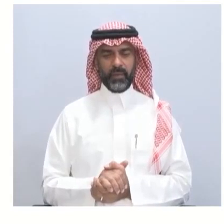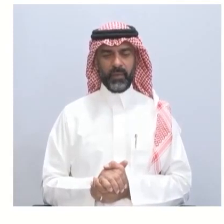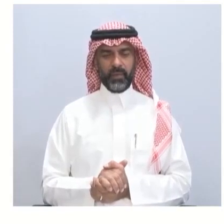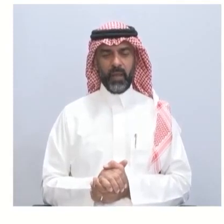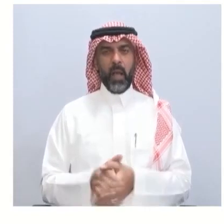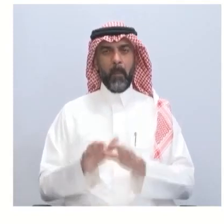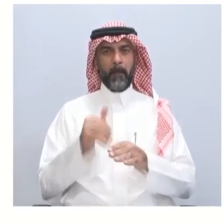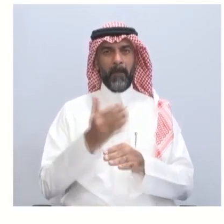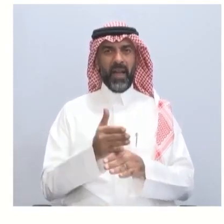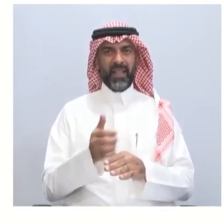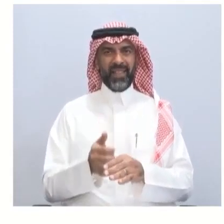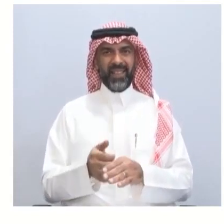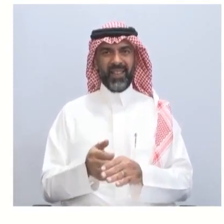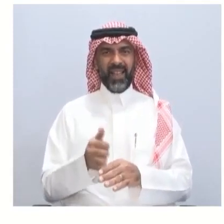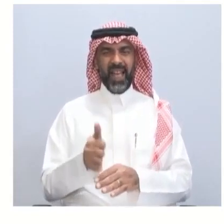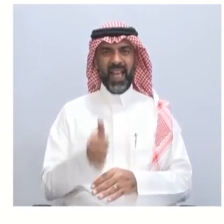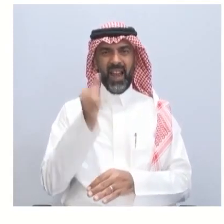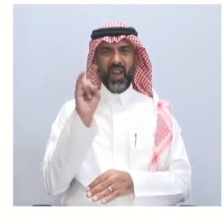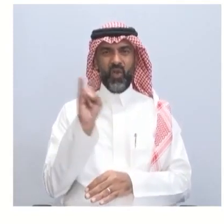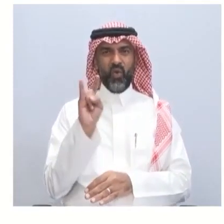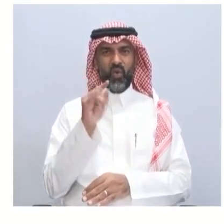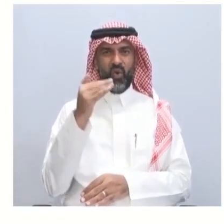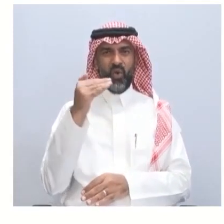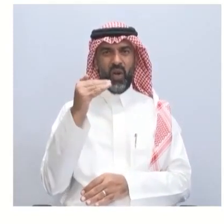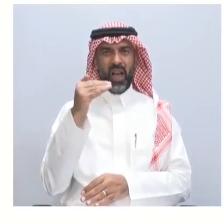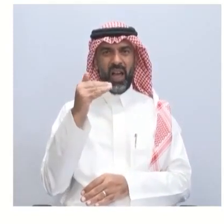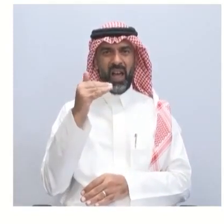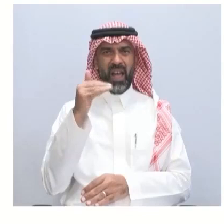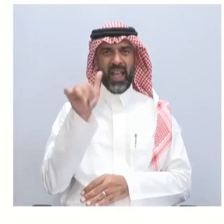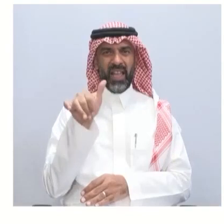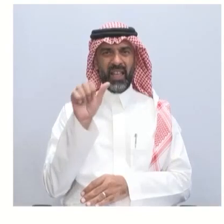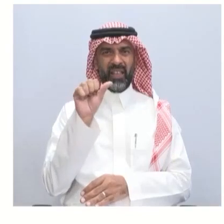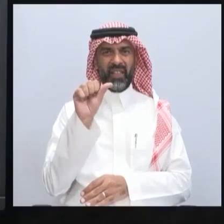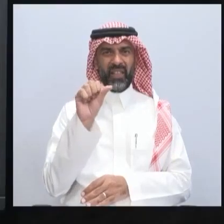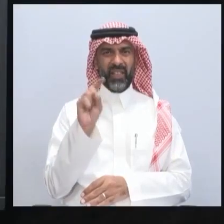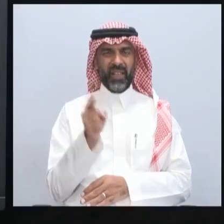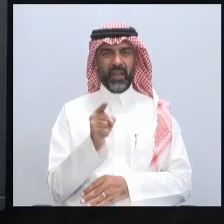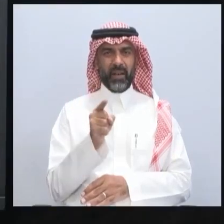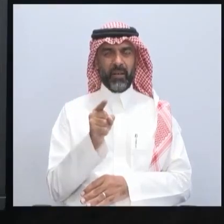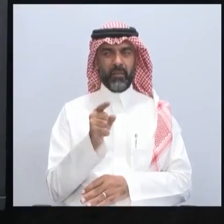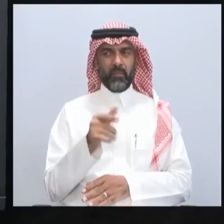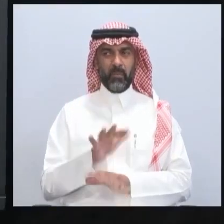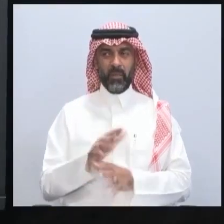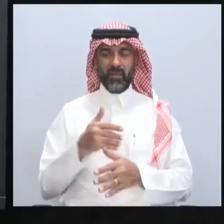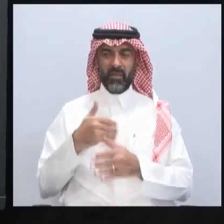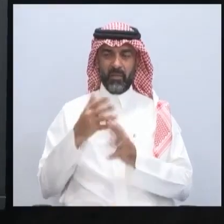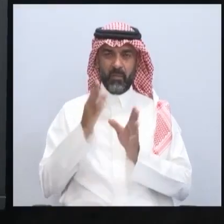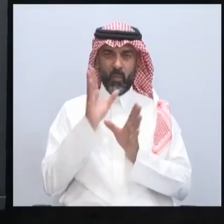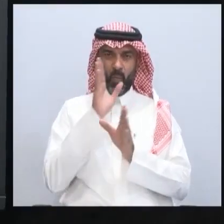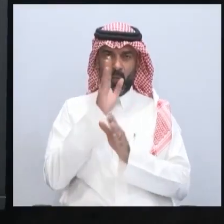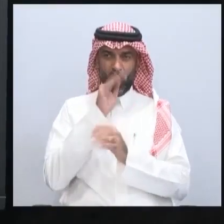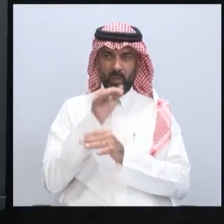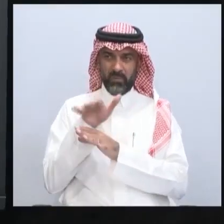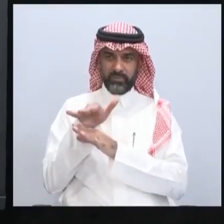وبناتي الطلاب هذا التدرج التاريخي والتوالي التاريخي لابد ان نركز فيه تدرج